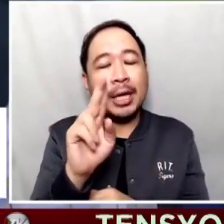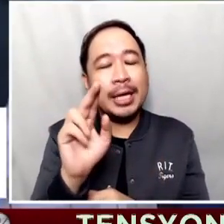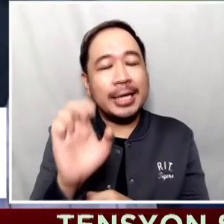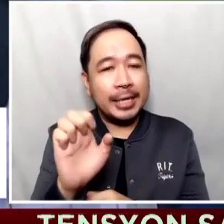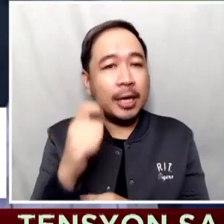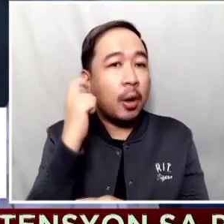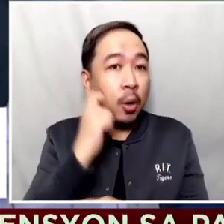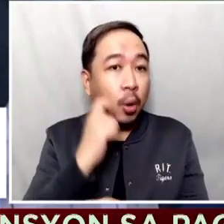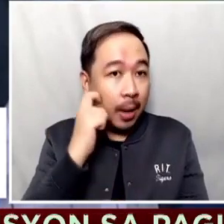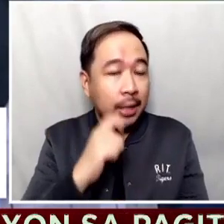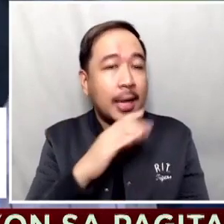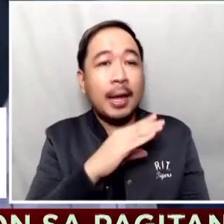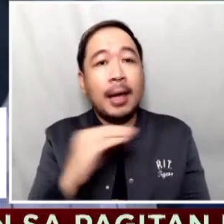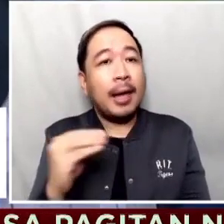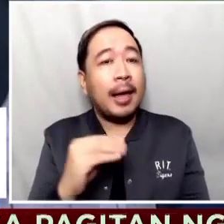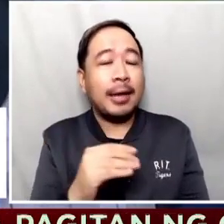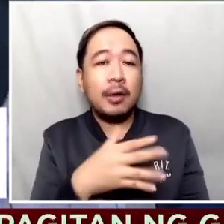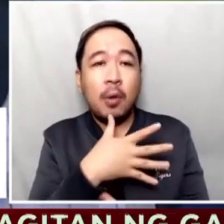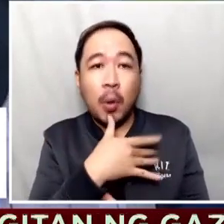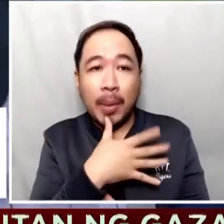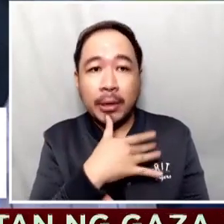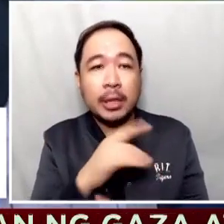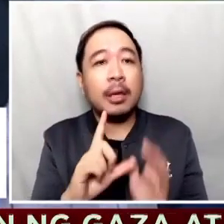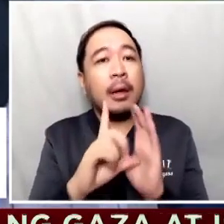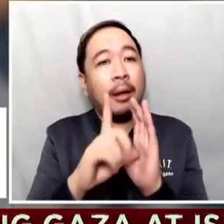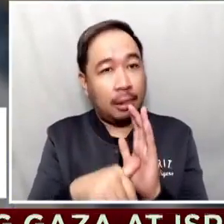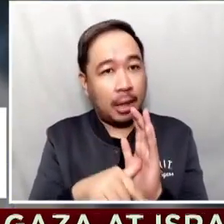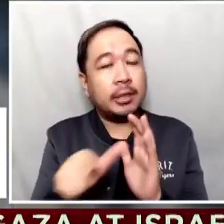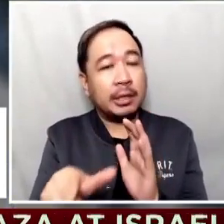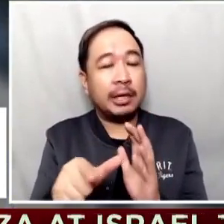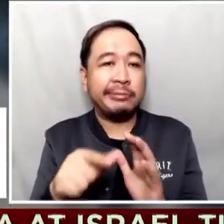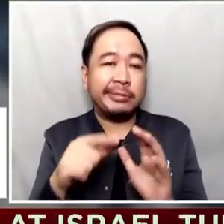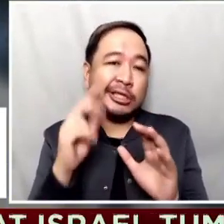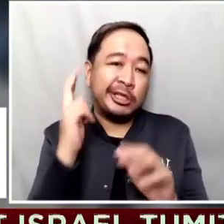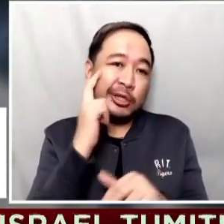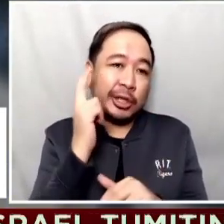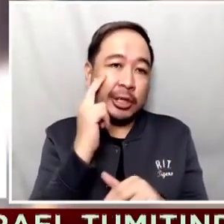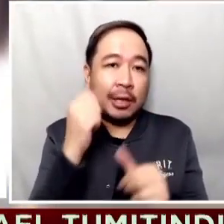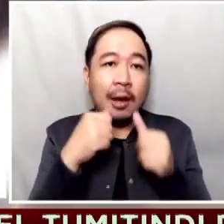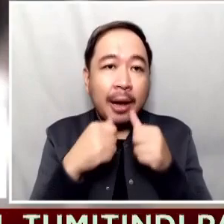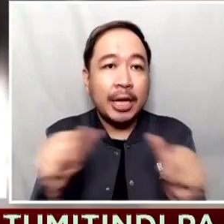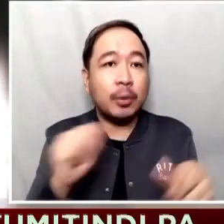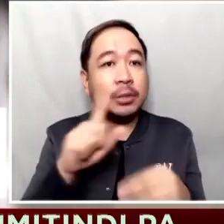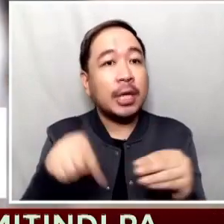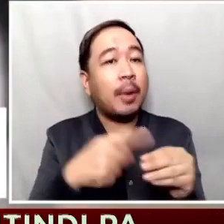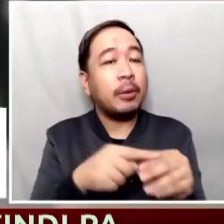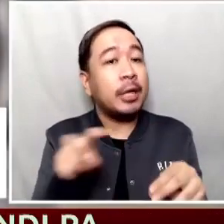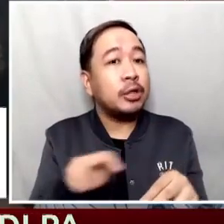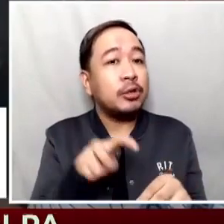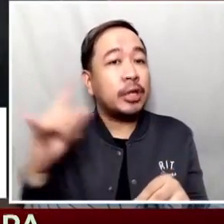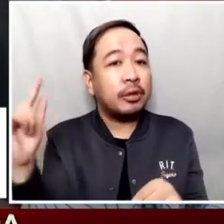Inaasahang iaanunsyo mamaya ni Pangulong Duterte ang desisyon tungkol sa travel ban.